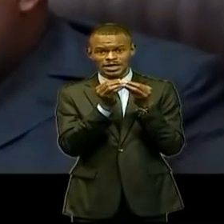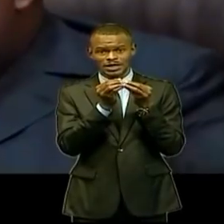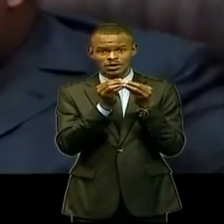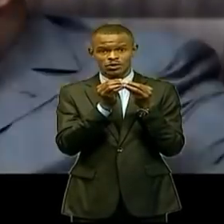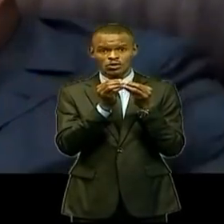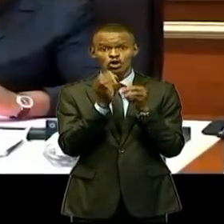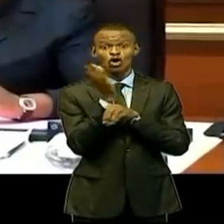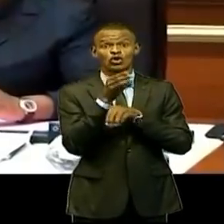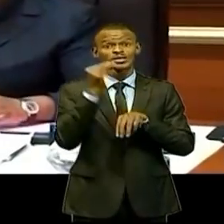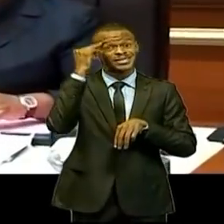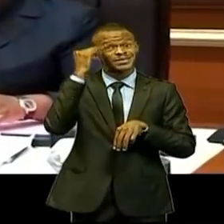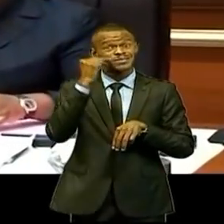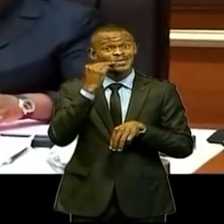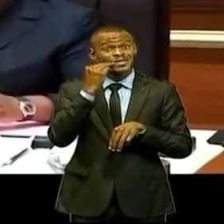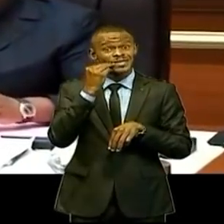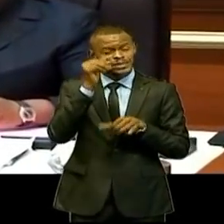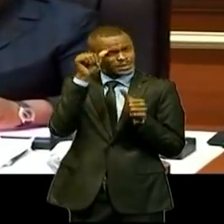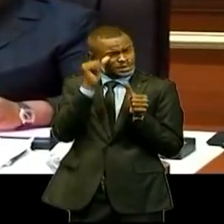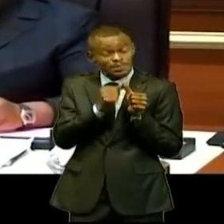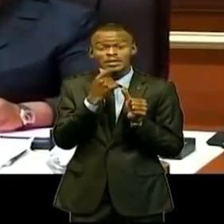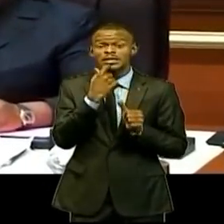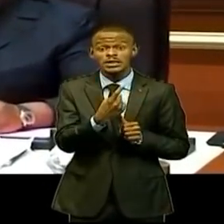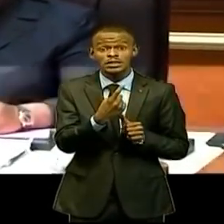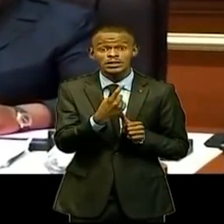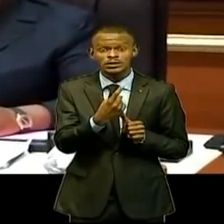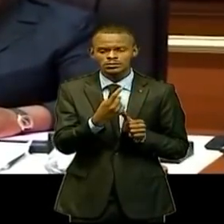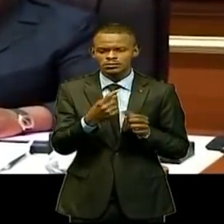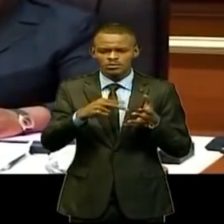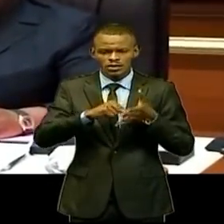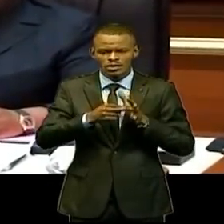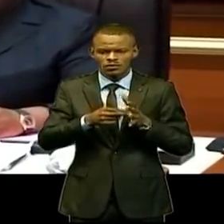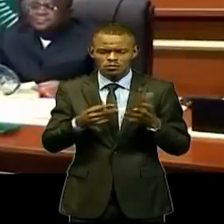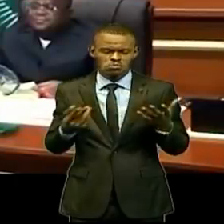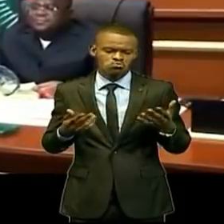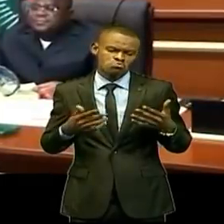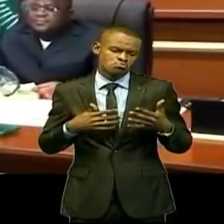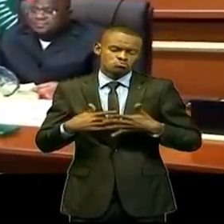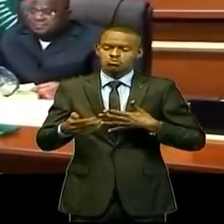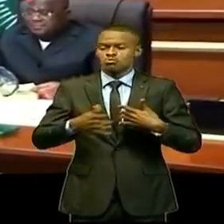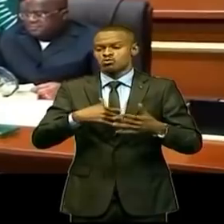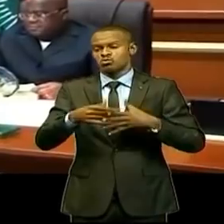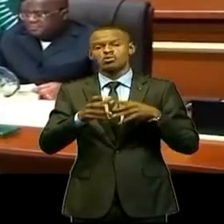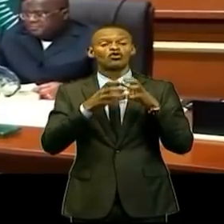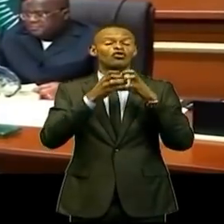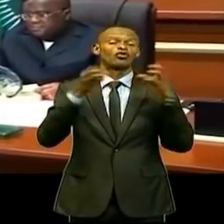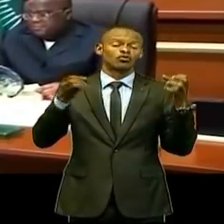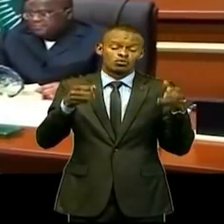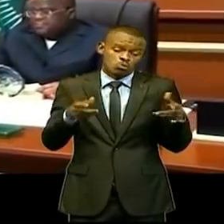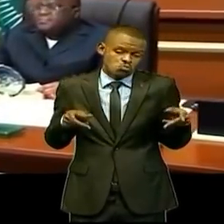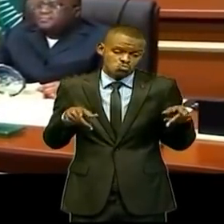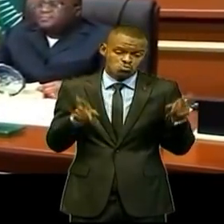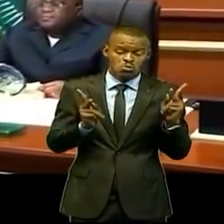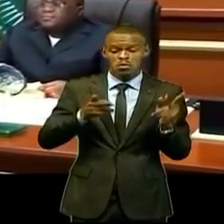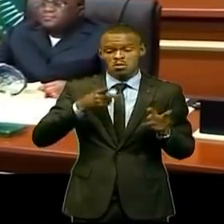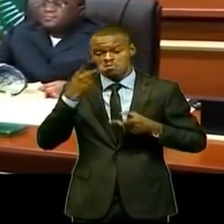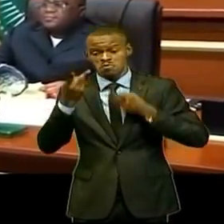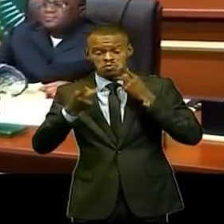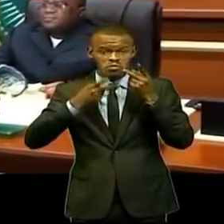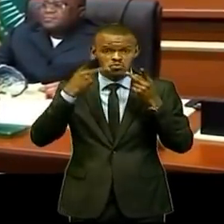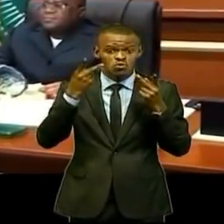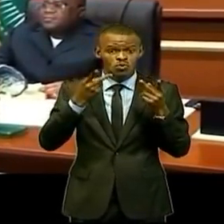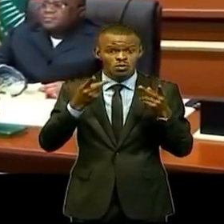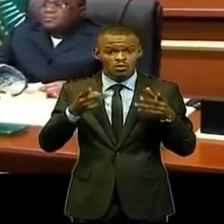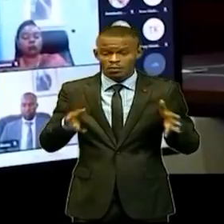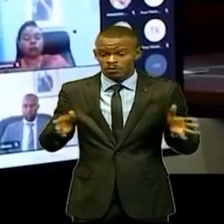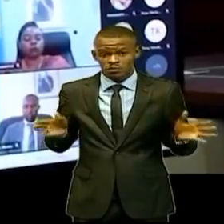qu'aucune posture, aucun argument, aucune excuse ne saura justifier la survenance d'un